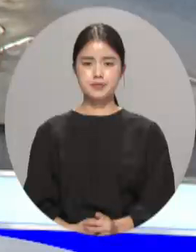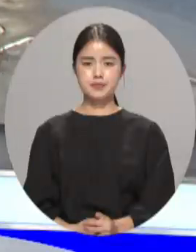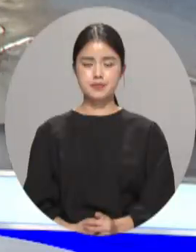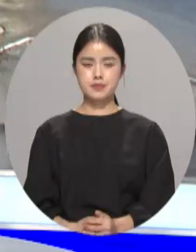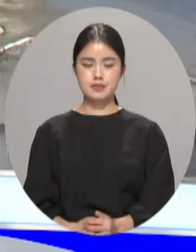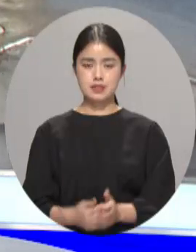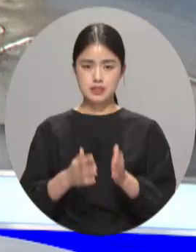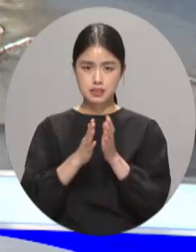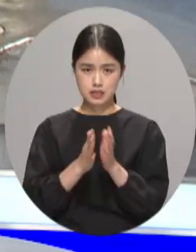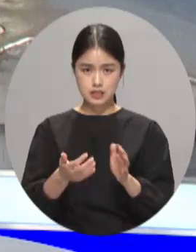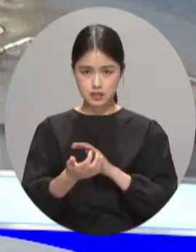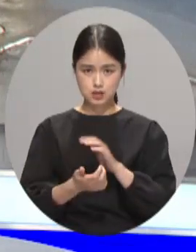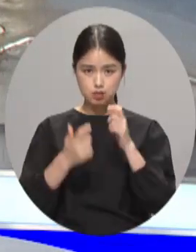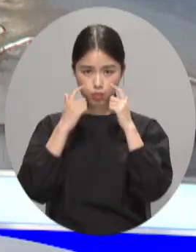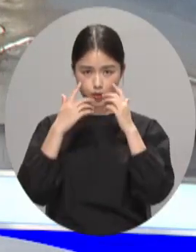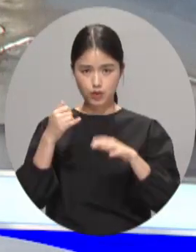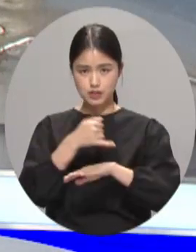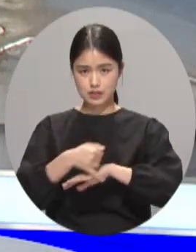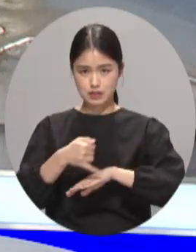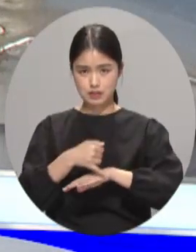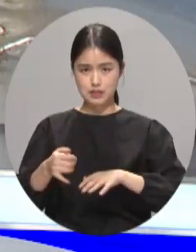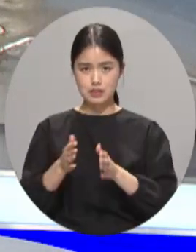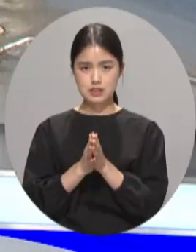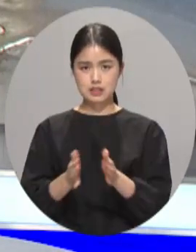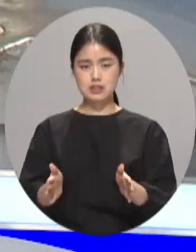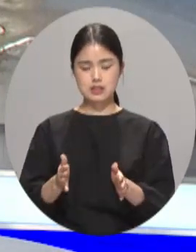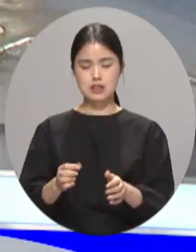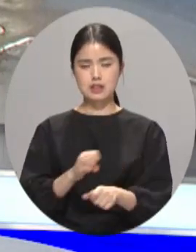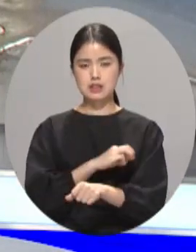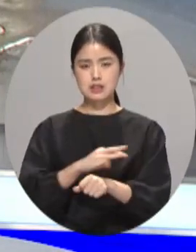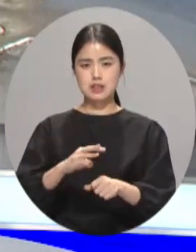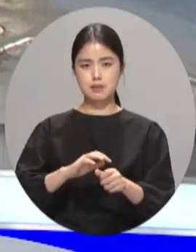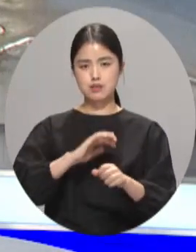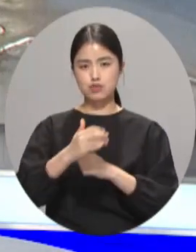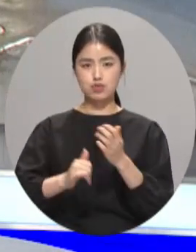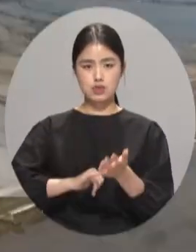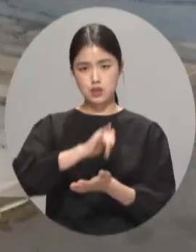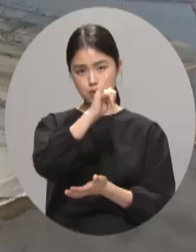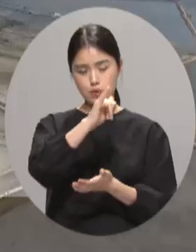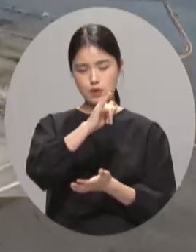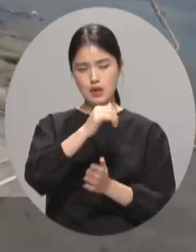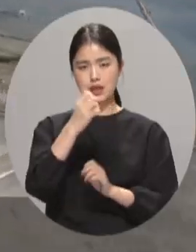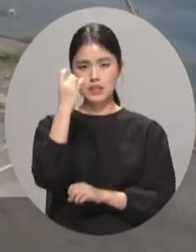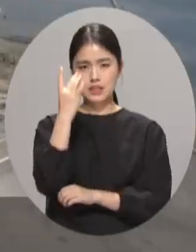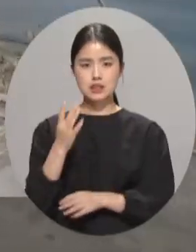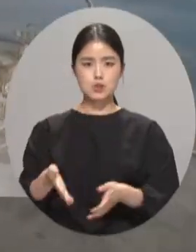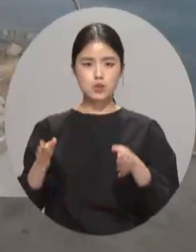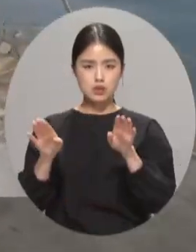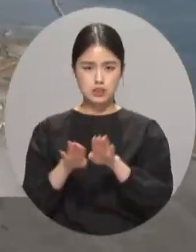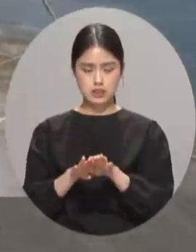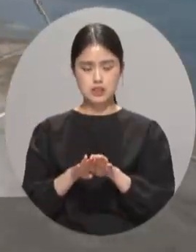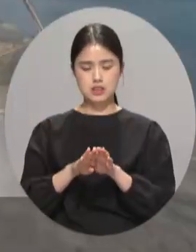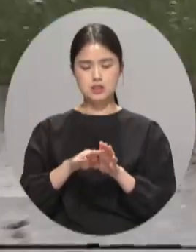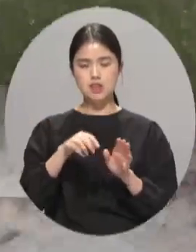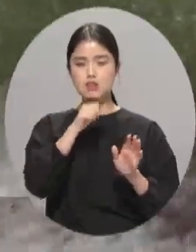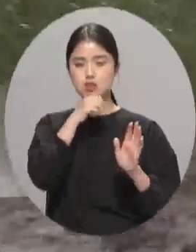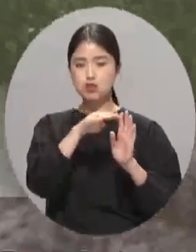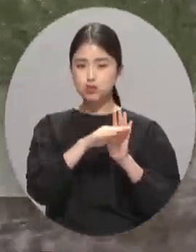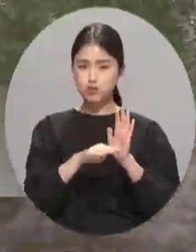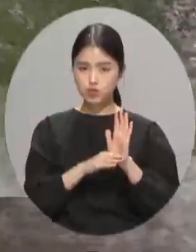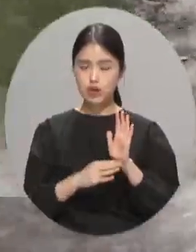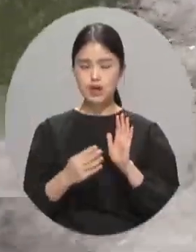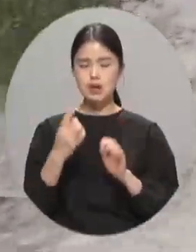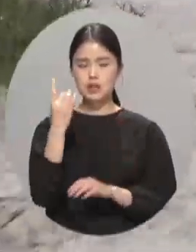착공에 앞서 본격적인 설계에 들어간 세만금 국제공항의 기초 시설 등급이 당초 계획보다 상향 될지